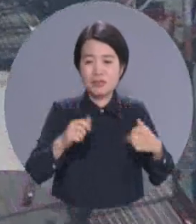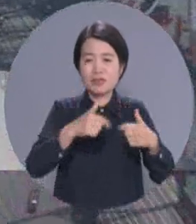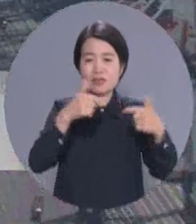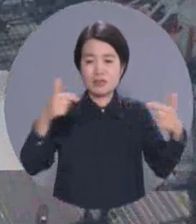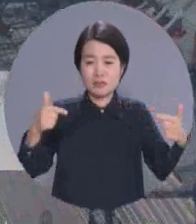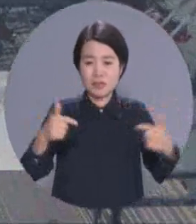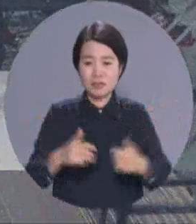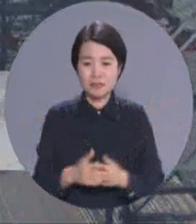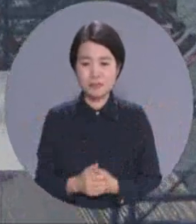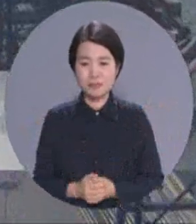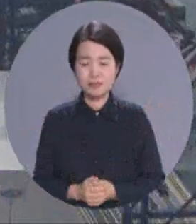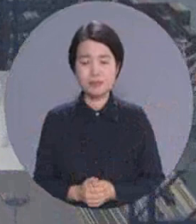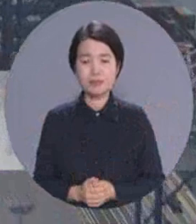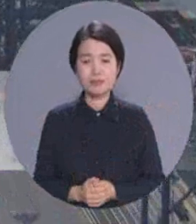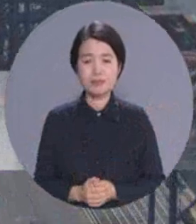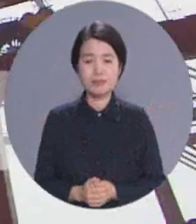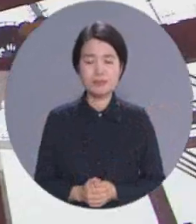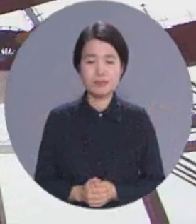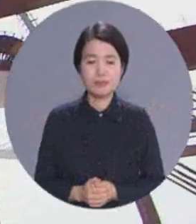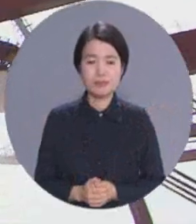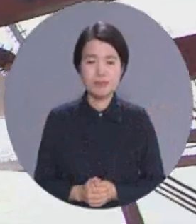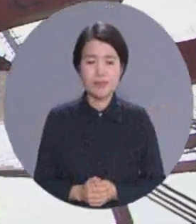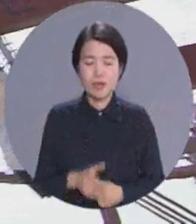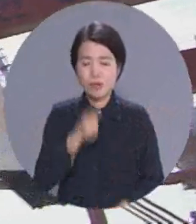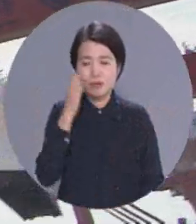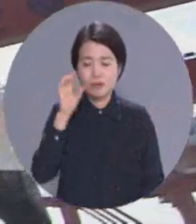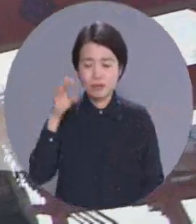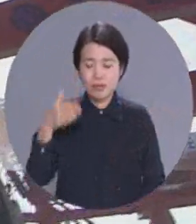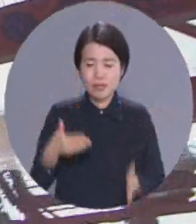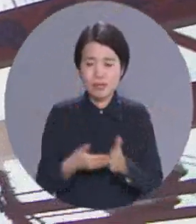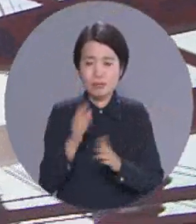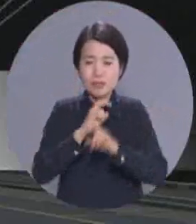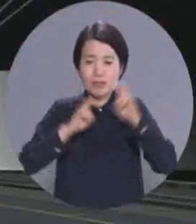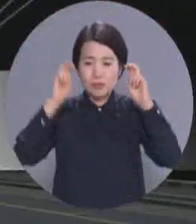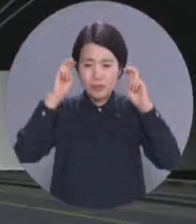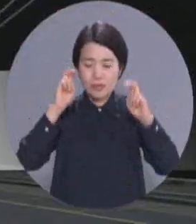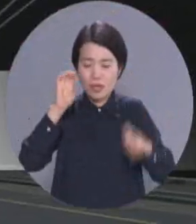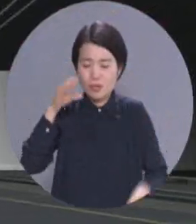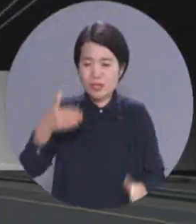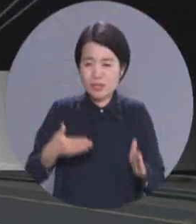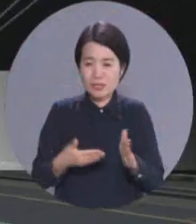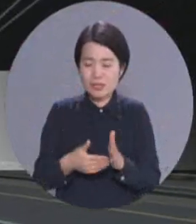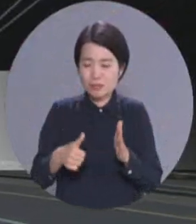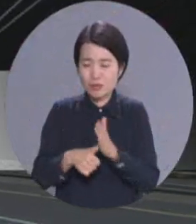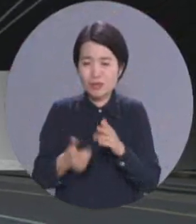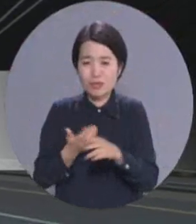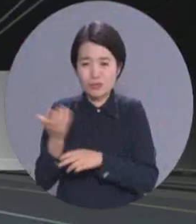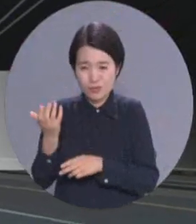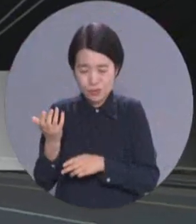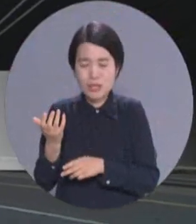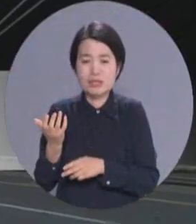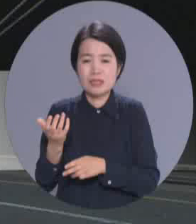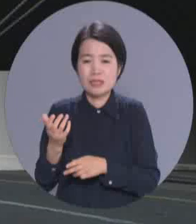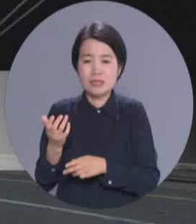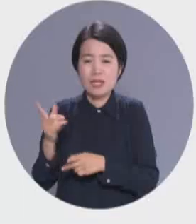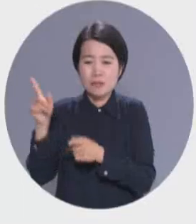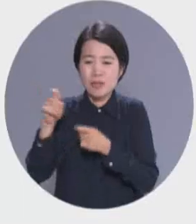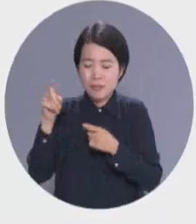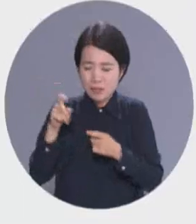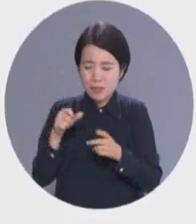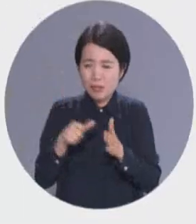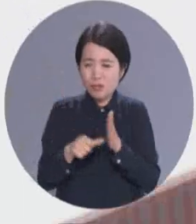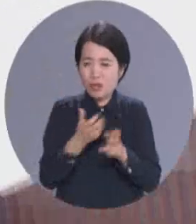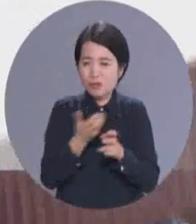늘어난 것으로 나타났습니다 여수광양 항만공사는 광양항의 수출입 화물과 환적 화물이 전년 대비